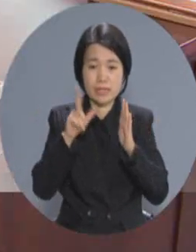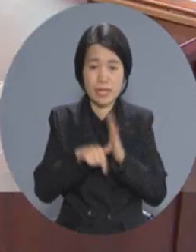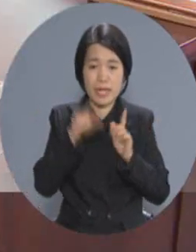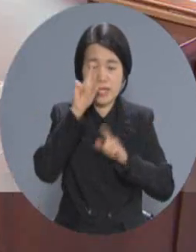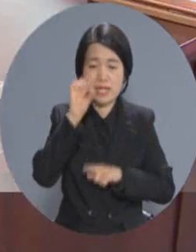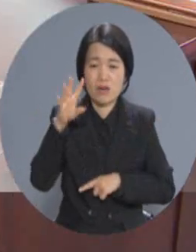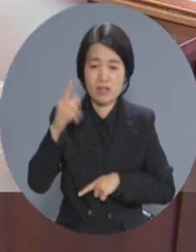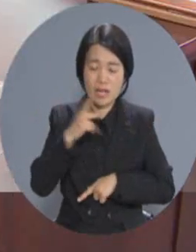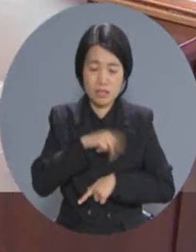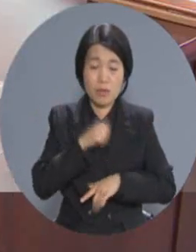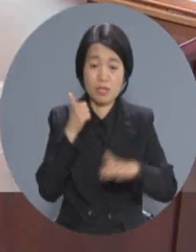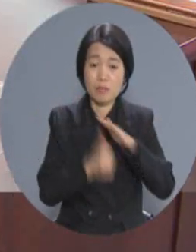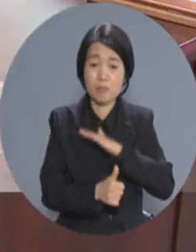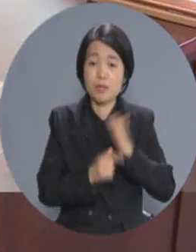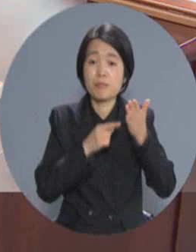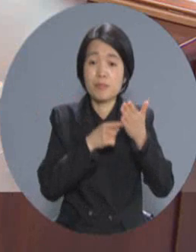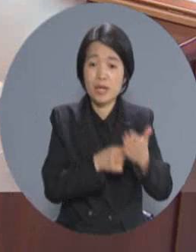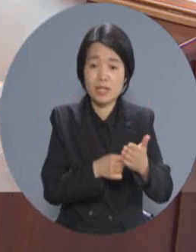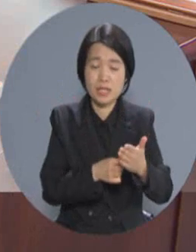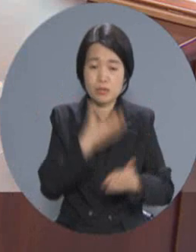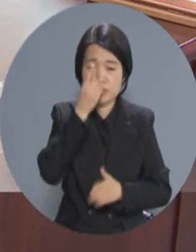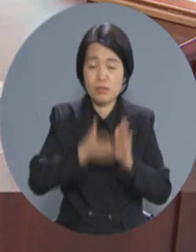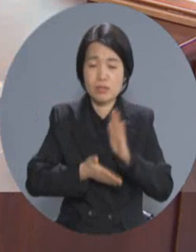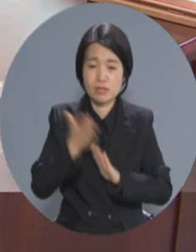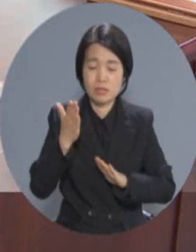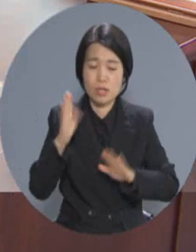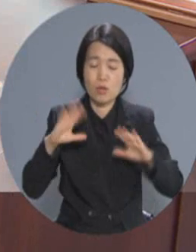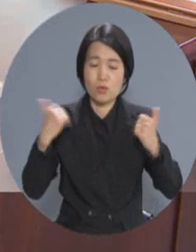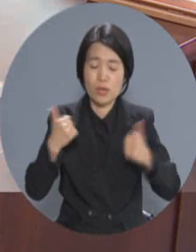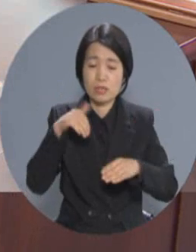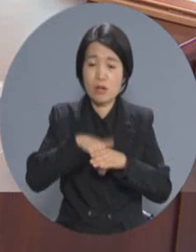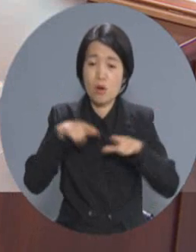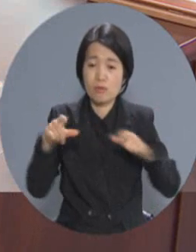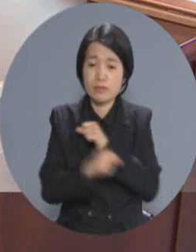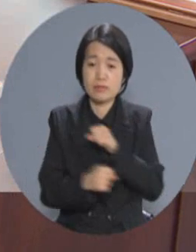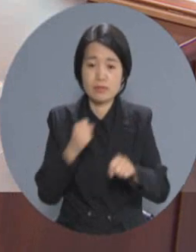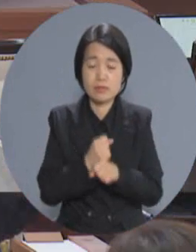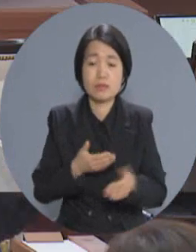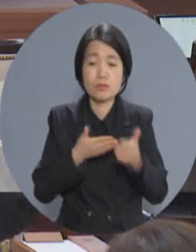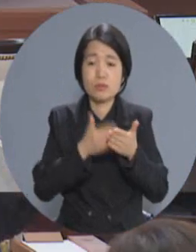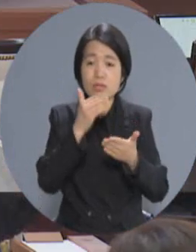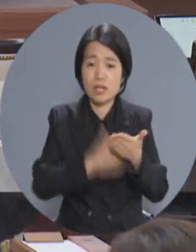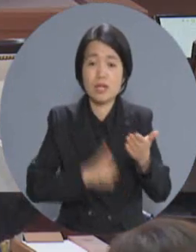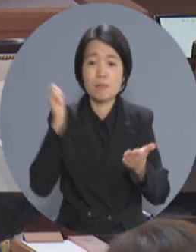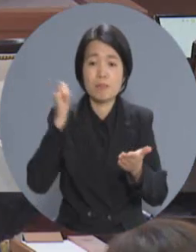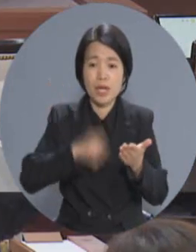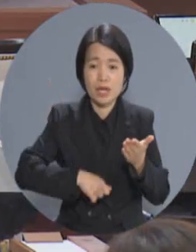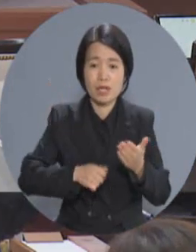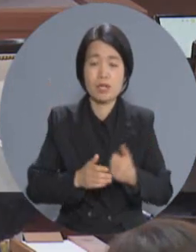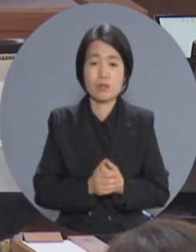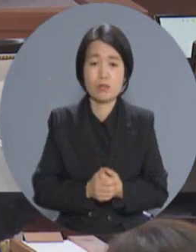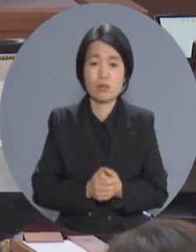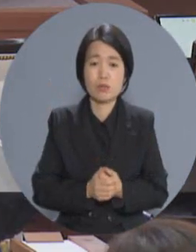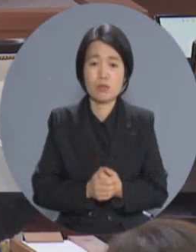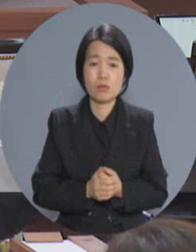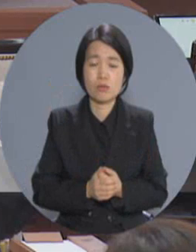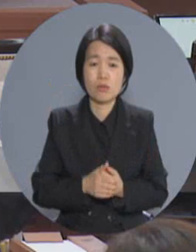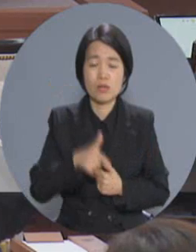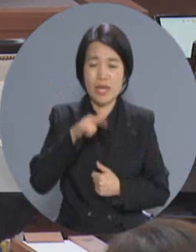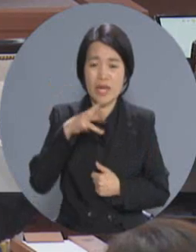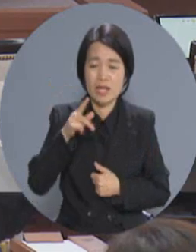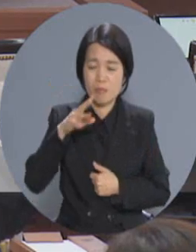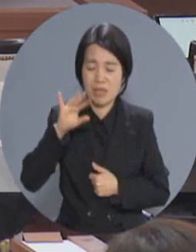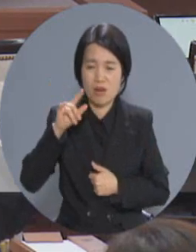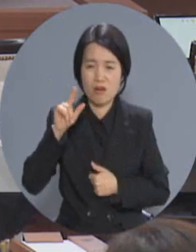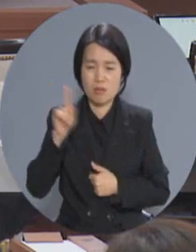이영란 의원이 대표발의한 순천시 국회의원 선거구 정상화 축구결의안을 의결하고 계림 엔더링에